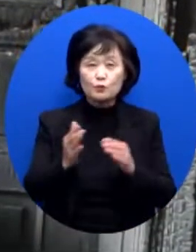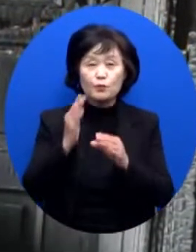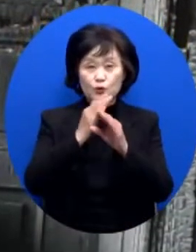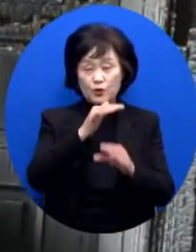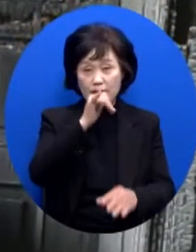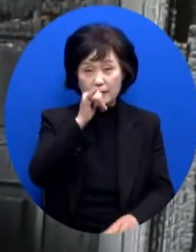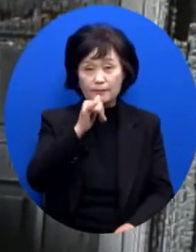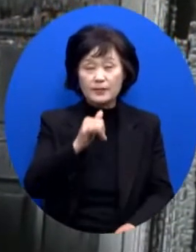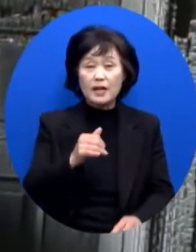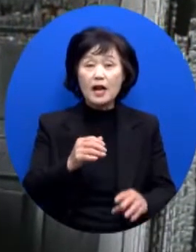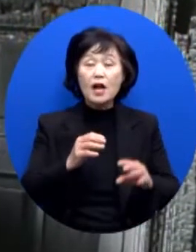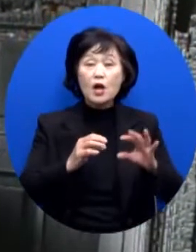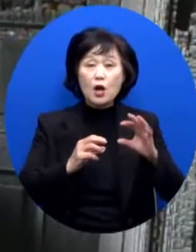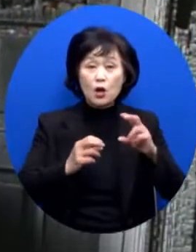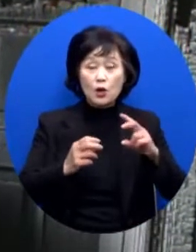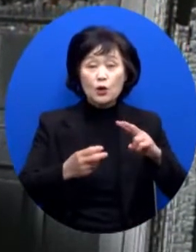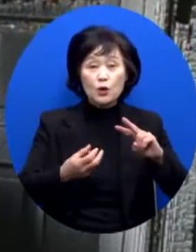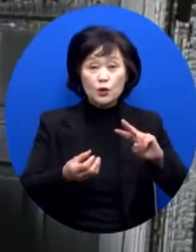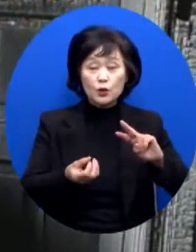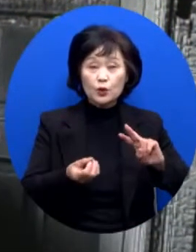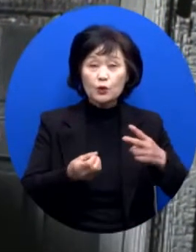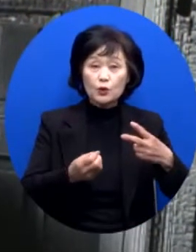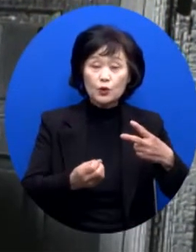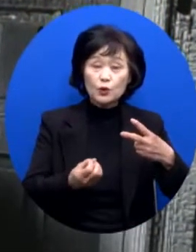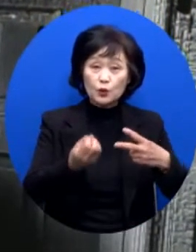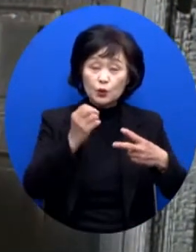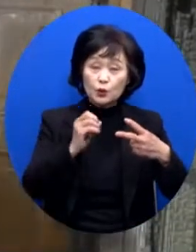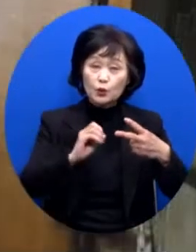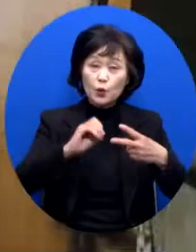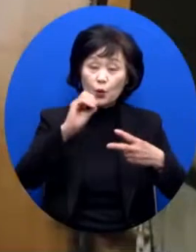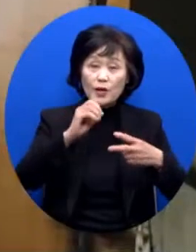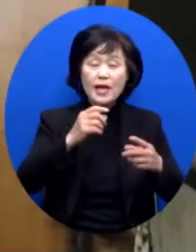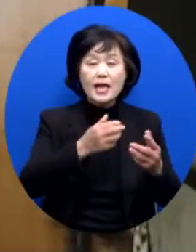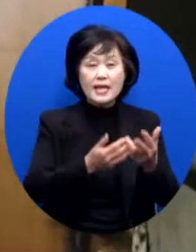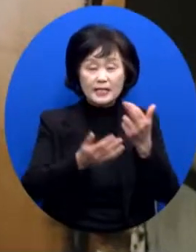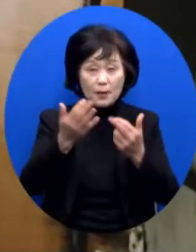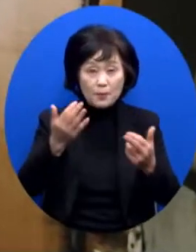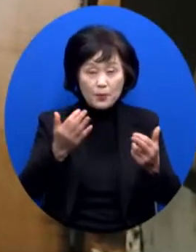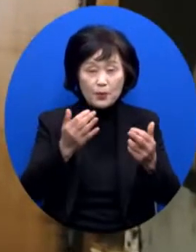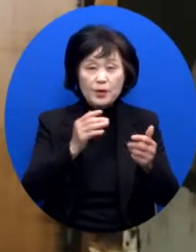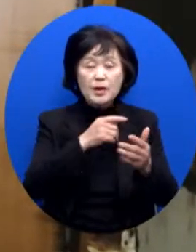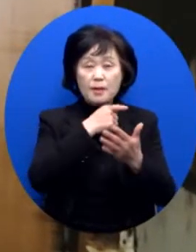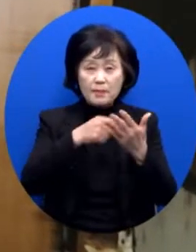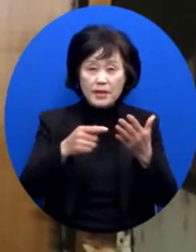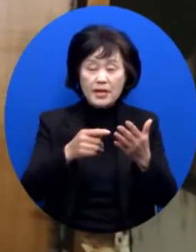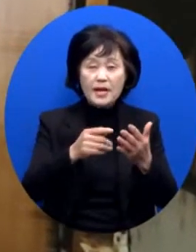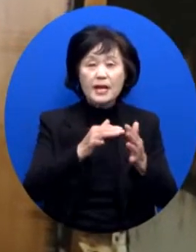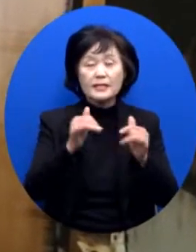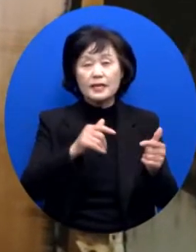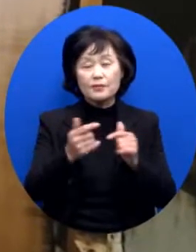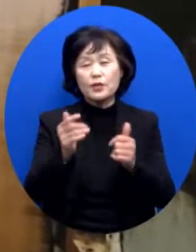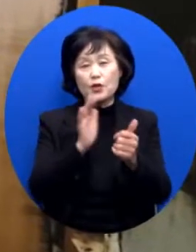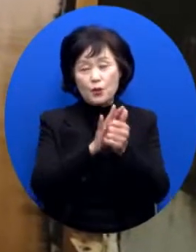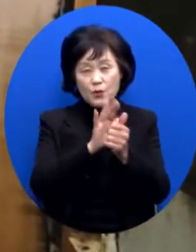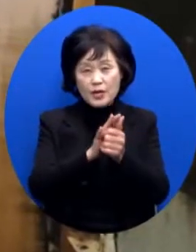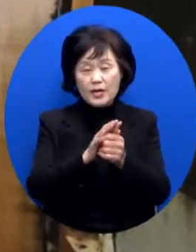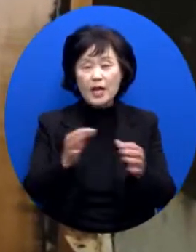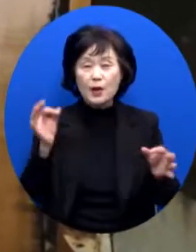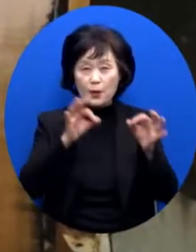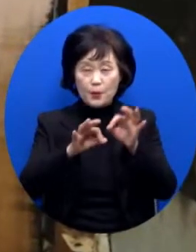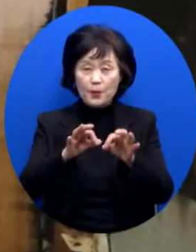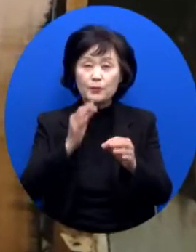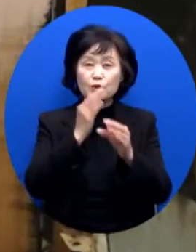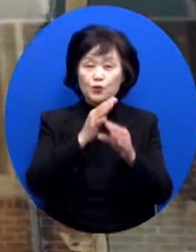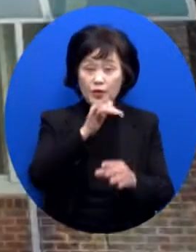는 동해안 산불 피해 이재민을 위한 구호 헌금 을 모금하고 있습니다 지금까지 42개 교회와 개인